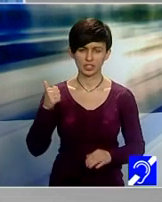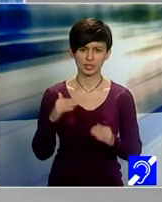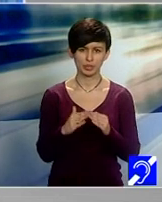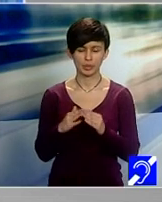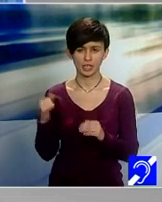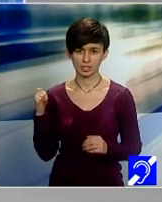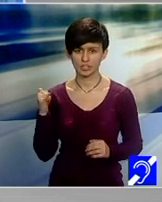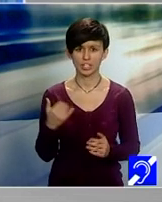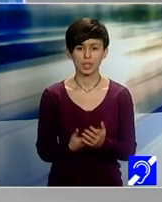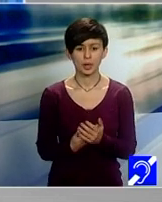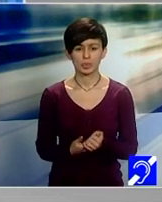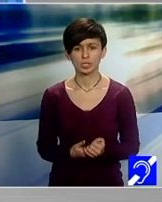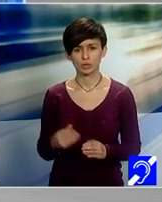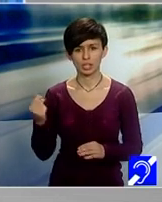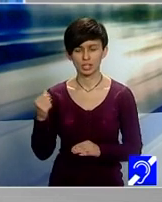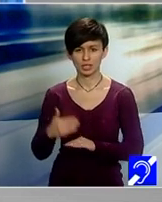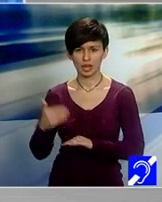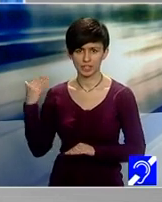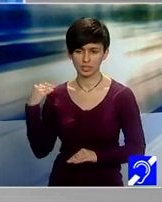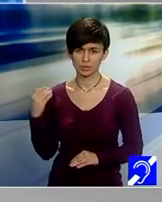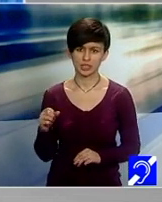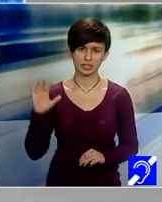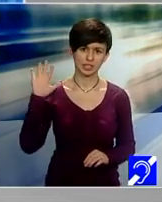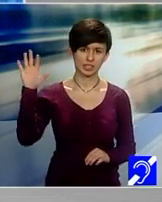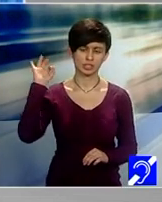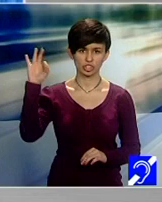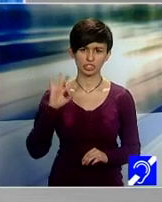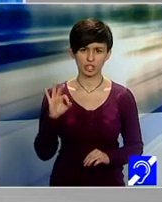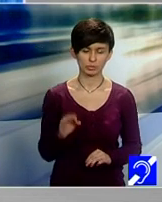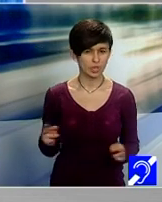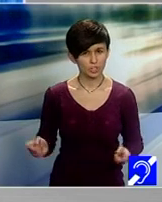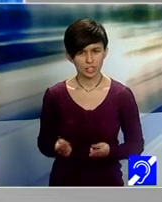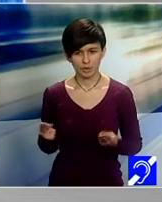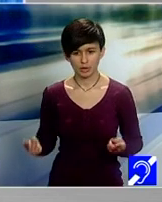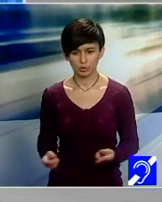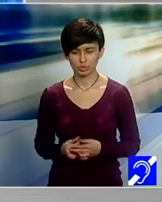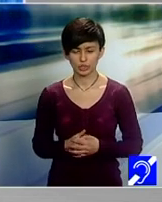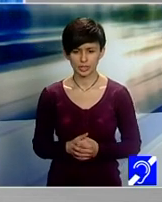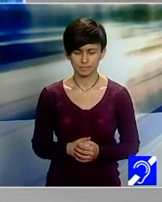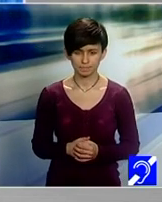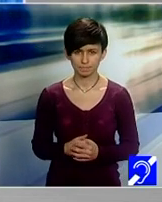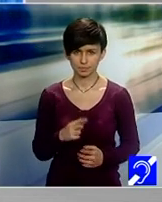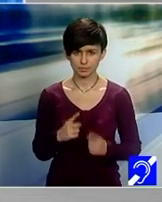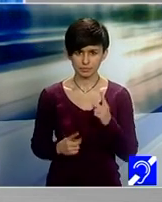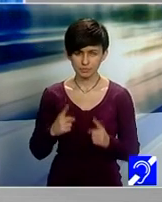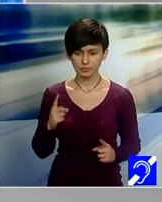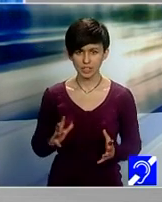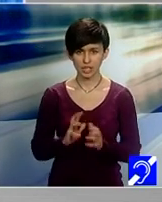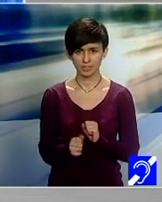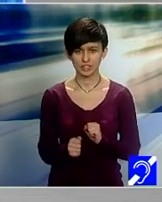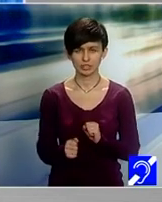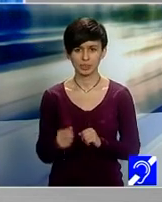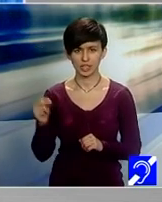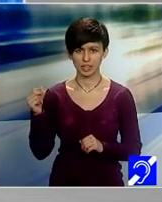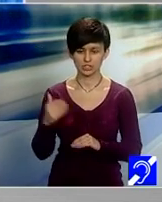este 5%, e mai accesibil, e mai ușor. Dacă va fi să dispară acest avans minim, cred că ei vor